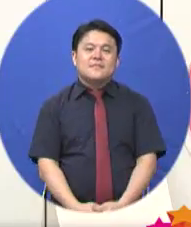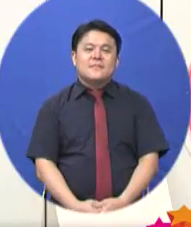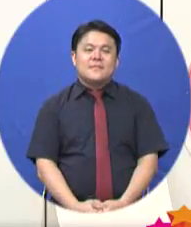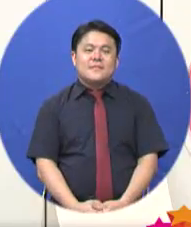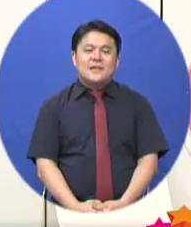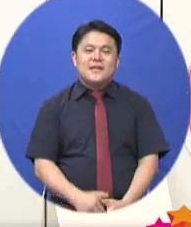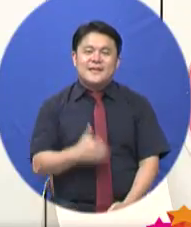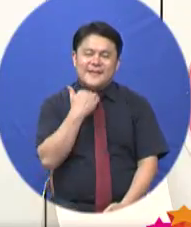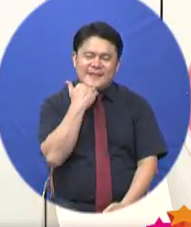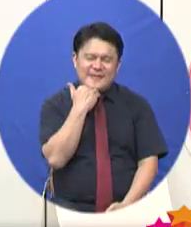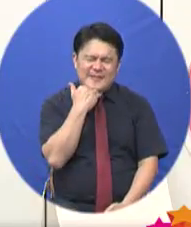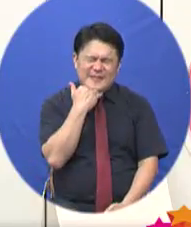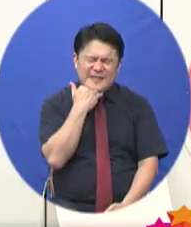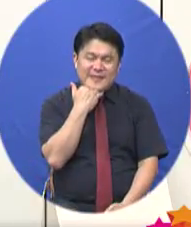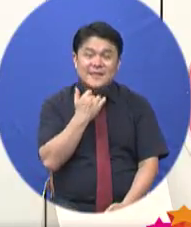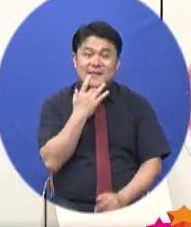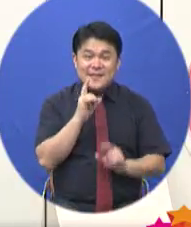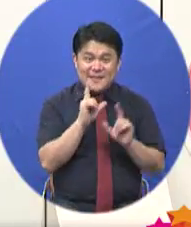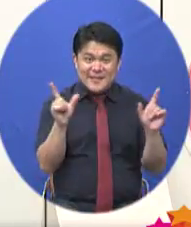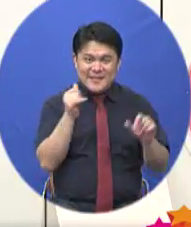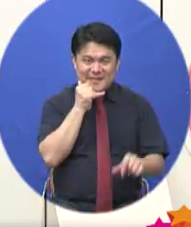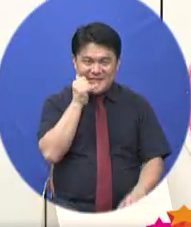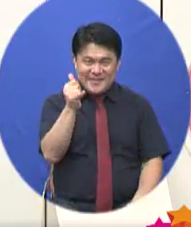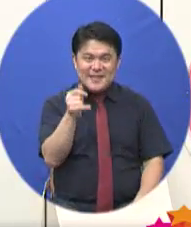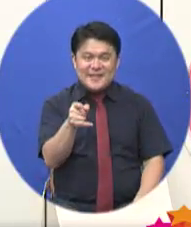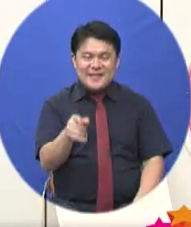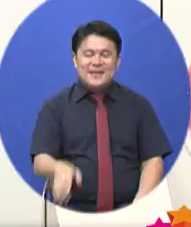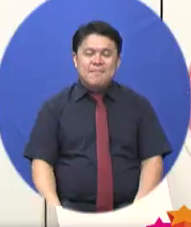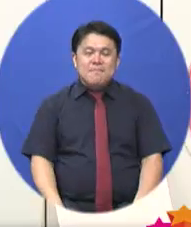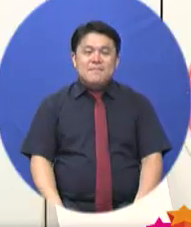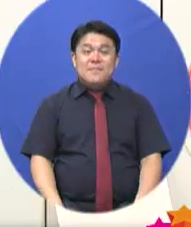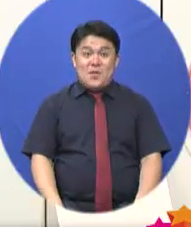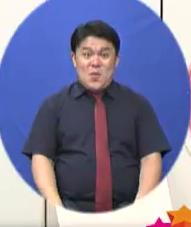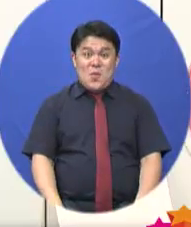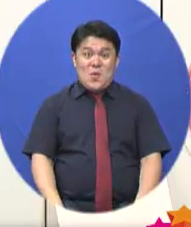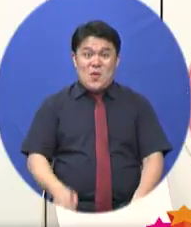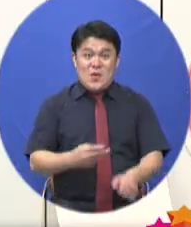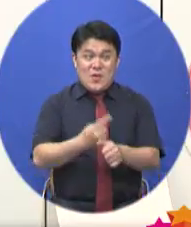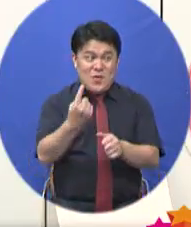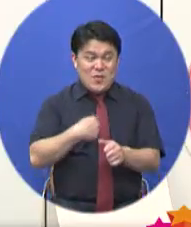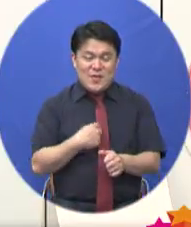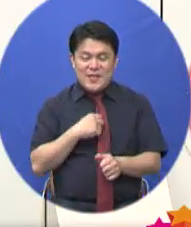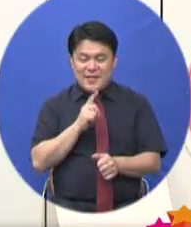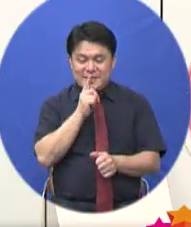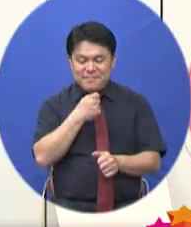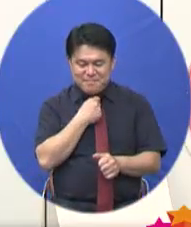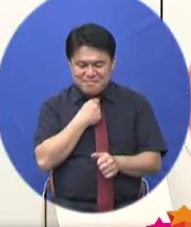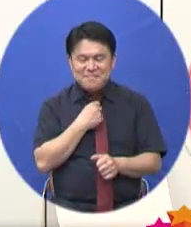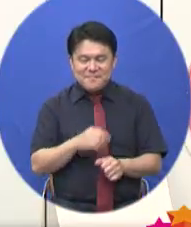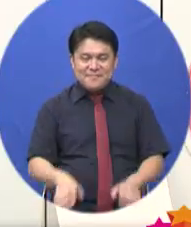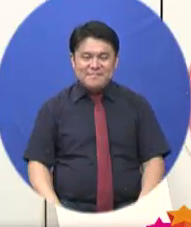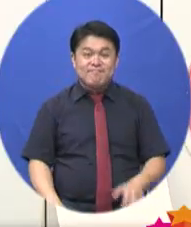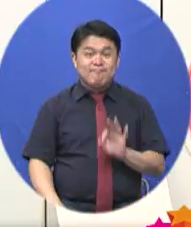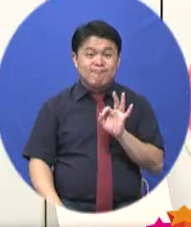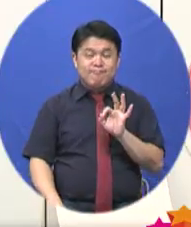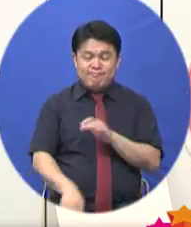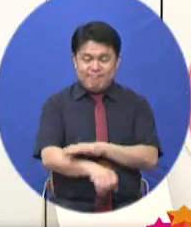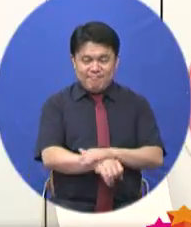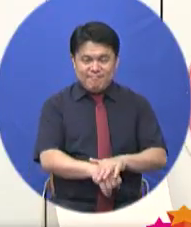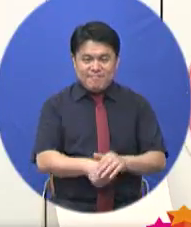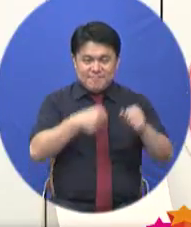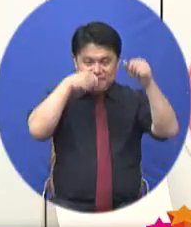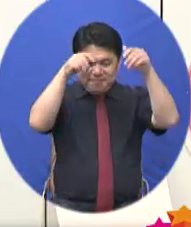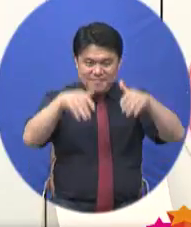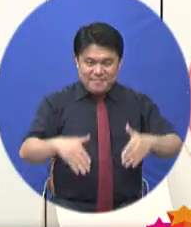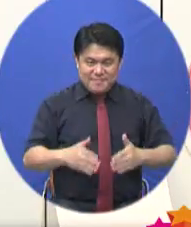일부러 기다렸다가 화요일 날 지원을 신청했어요. 아이, 잘하셨어요. 잘하셨습니다. 이 비 내리는